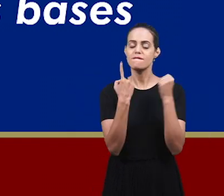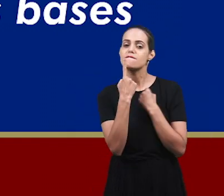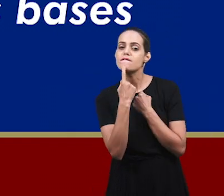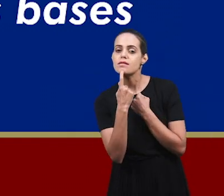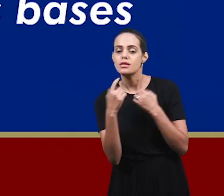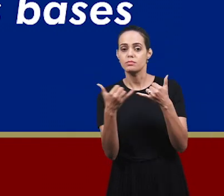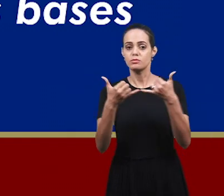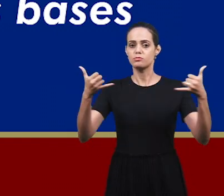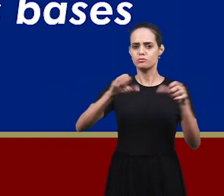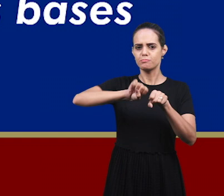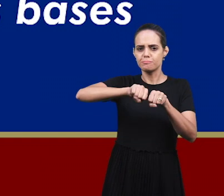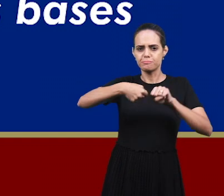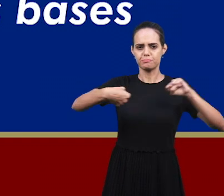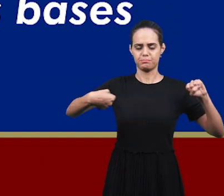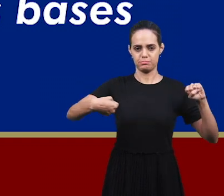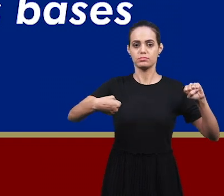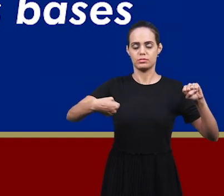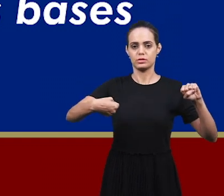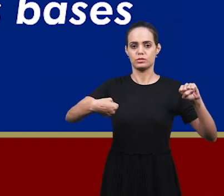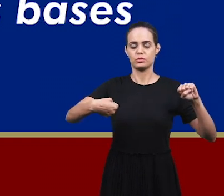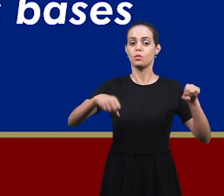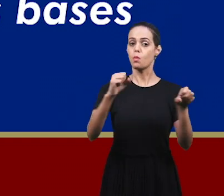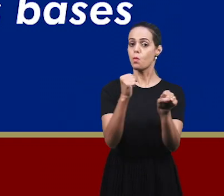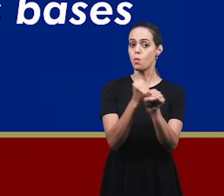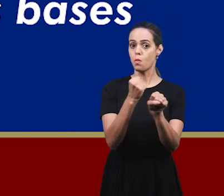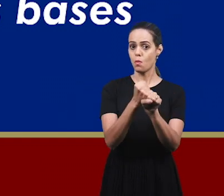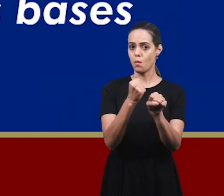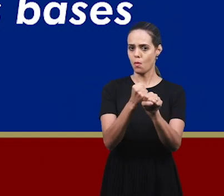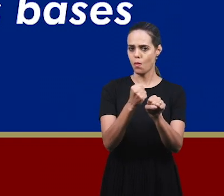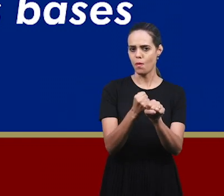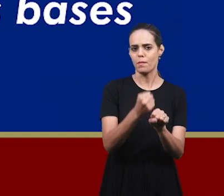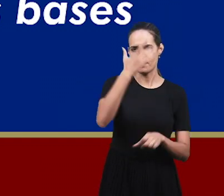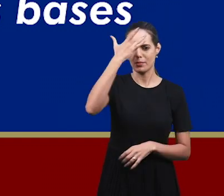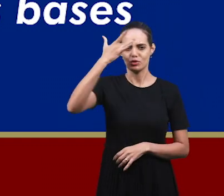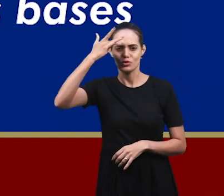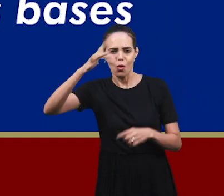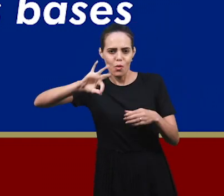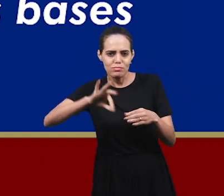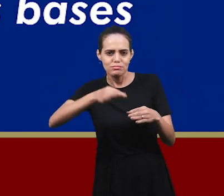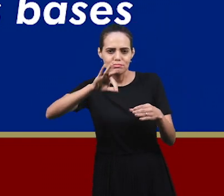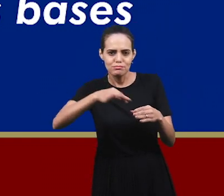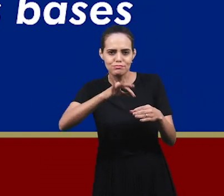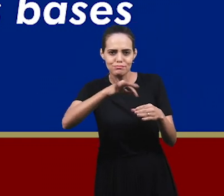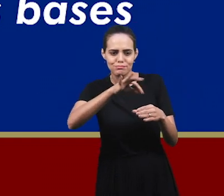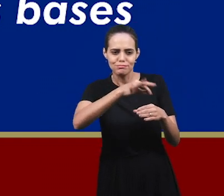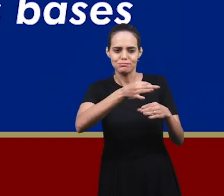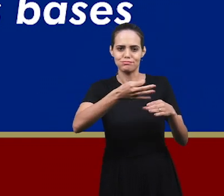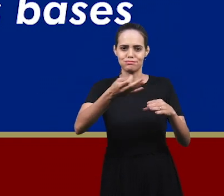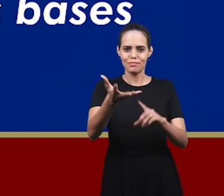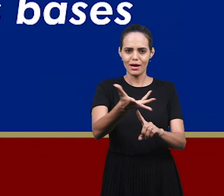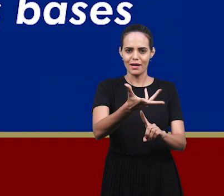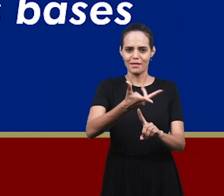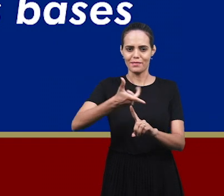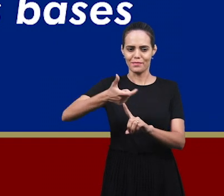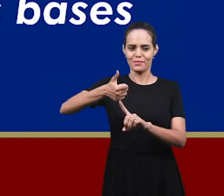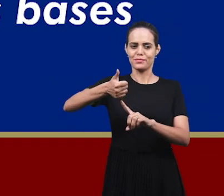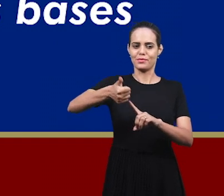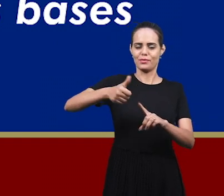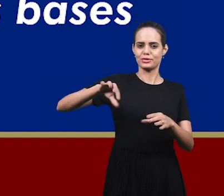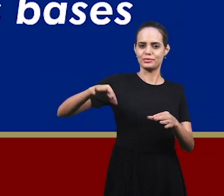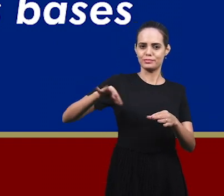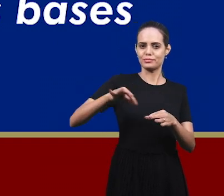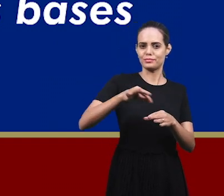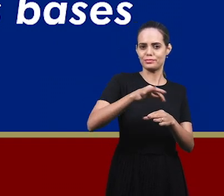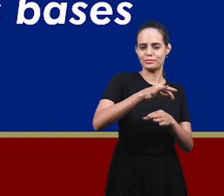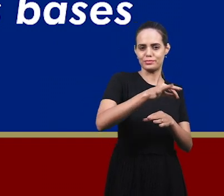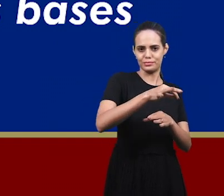de fin lin retors, en ouvrage de broderie, avec 4 colonnes et leurs